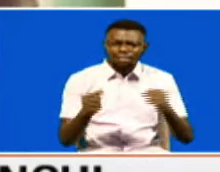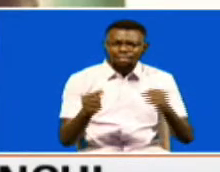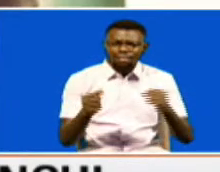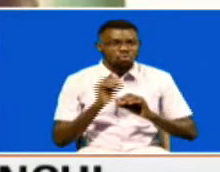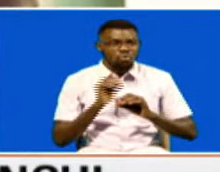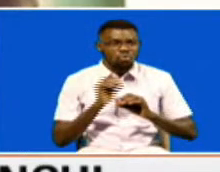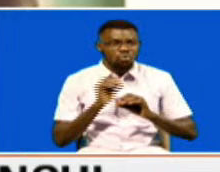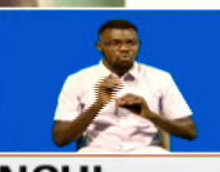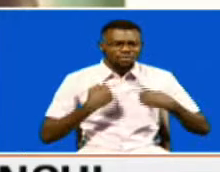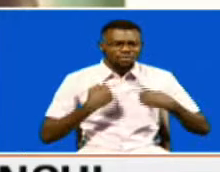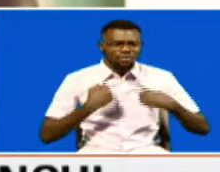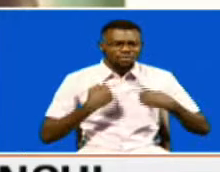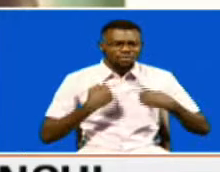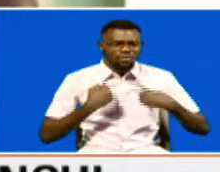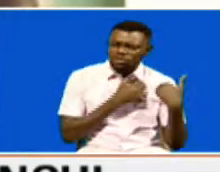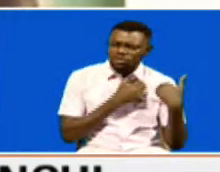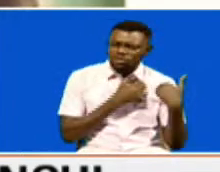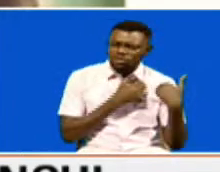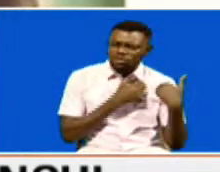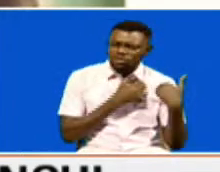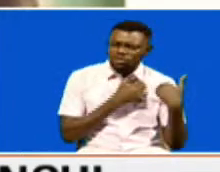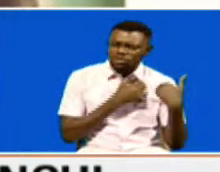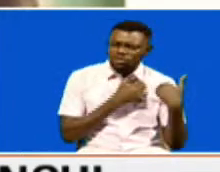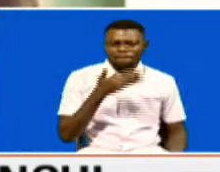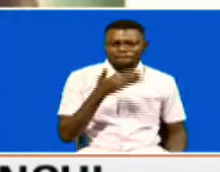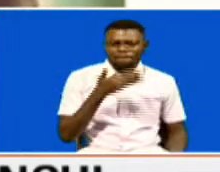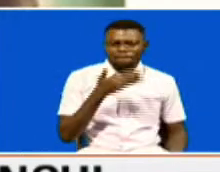tungependa tusaidiwe.